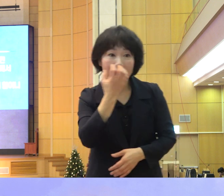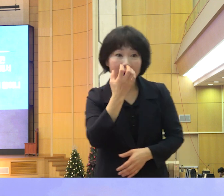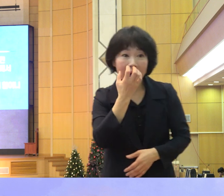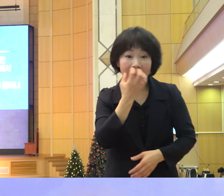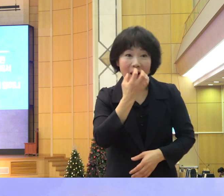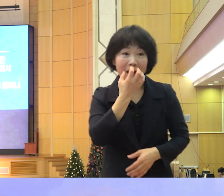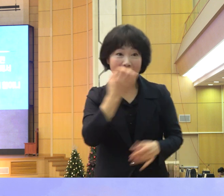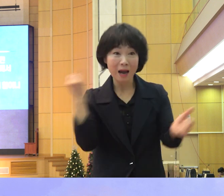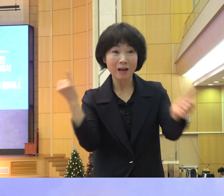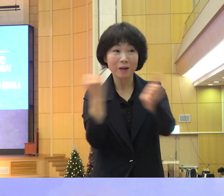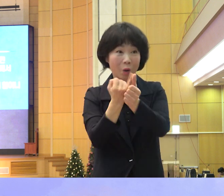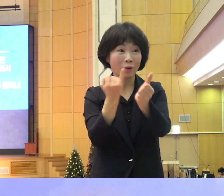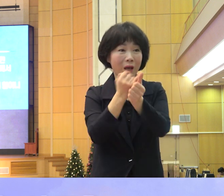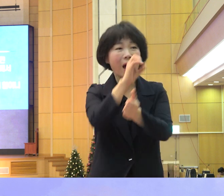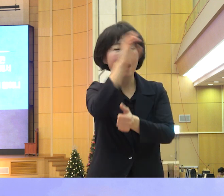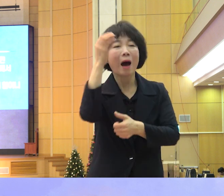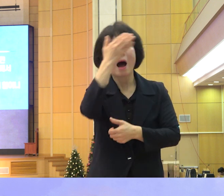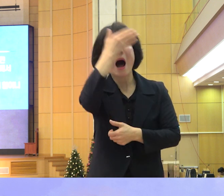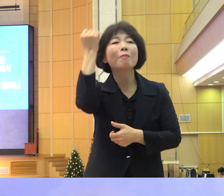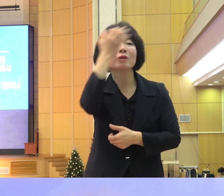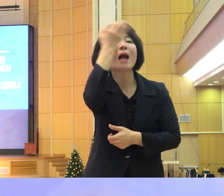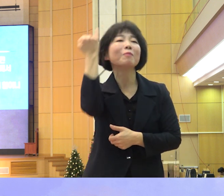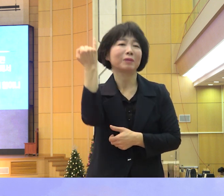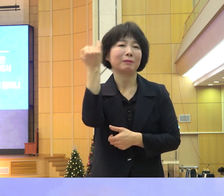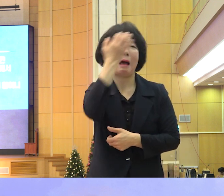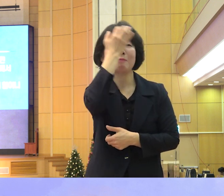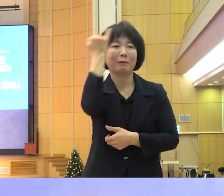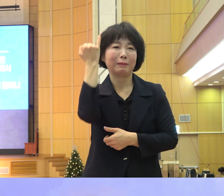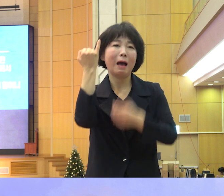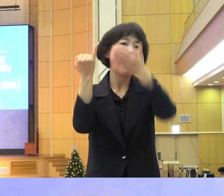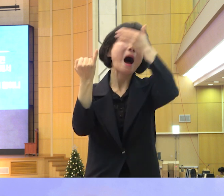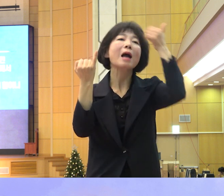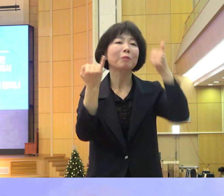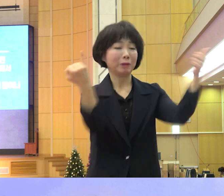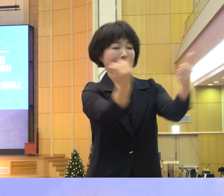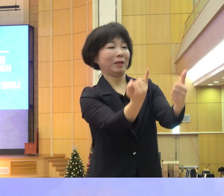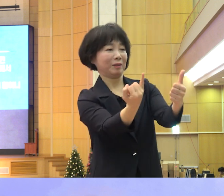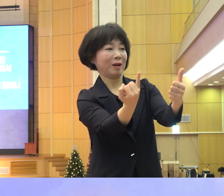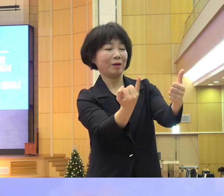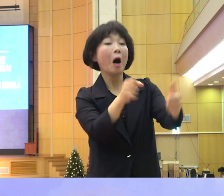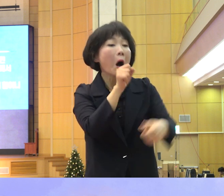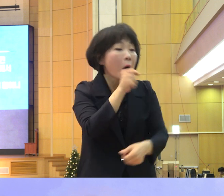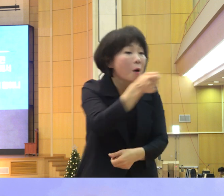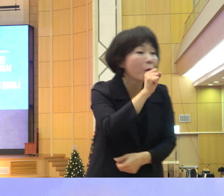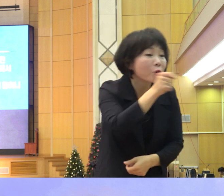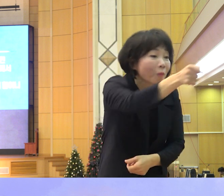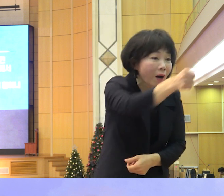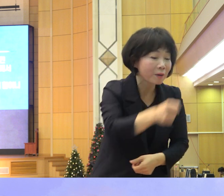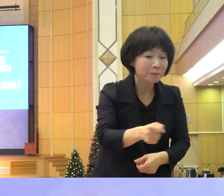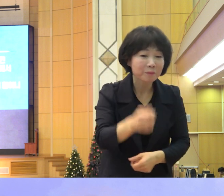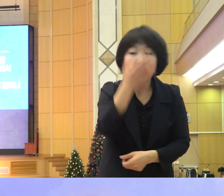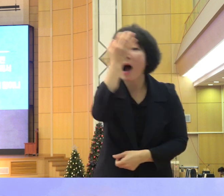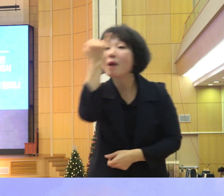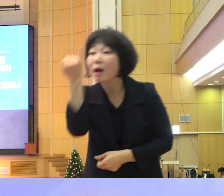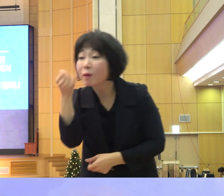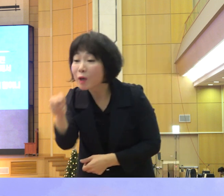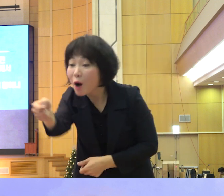프로그램에 나왔는데 사회자가 물어봤어. 할머니, 할아버지가 얼마나